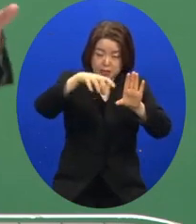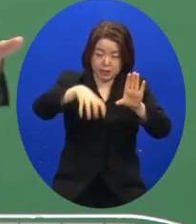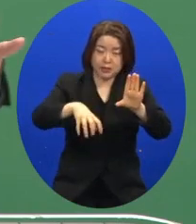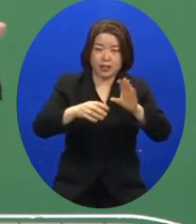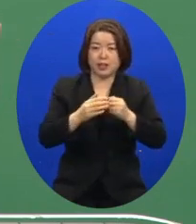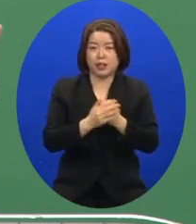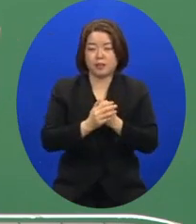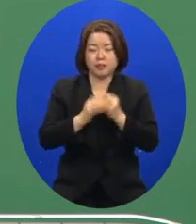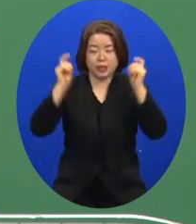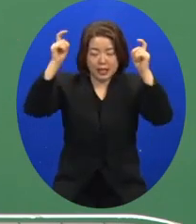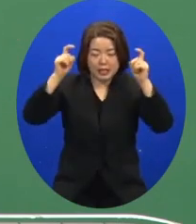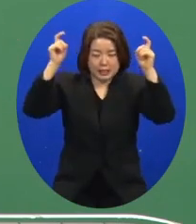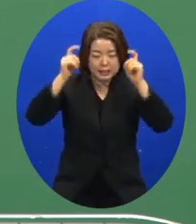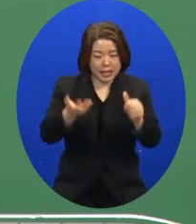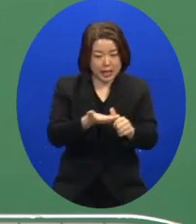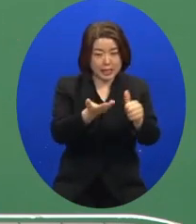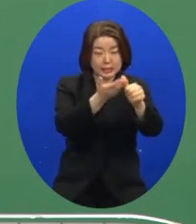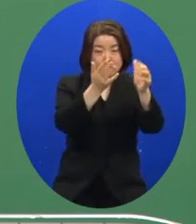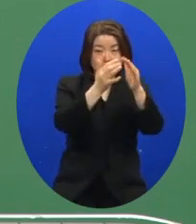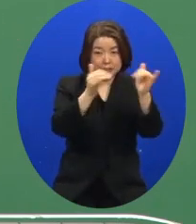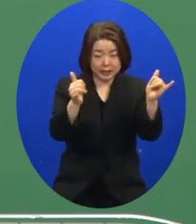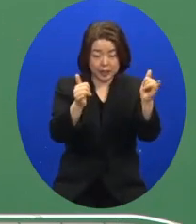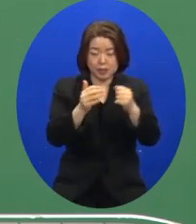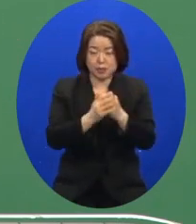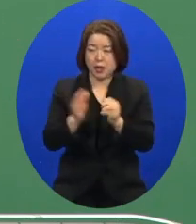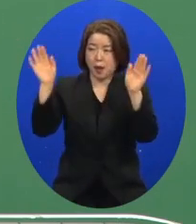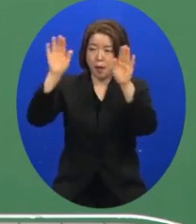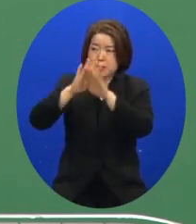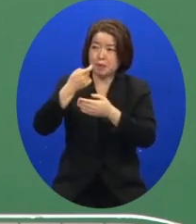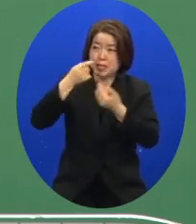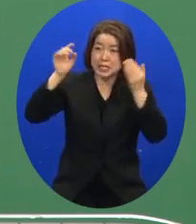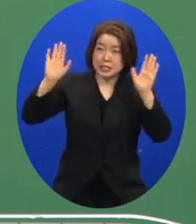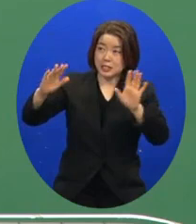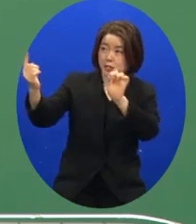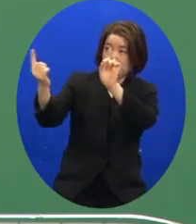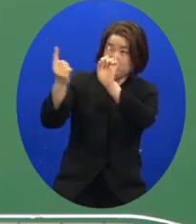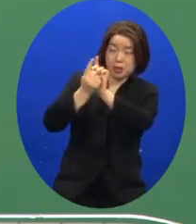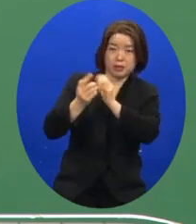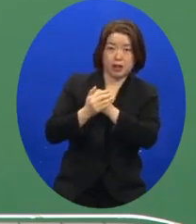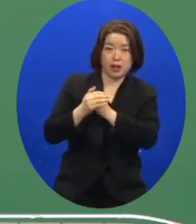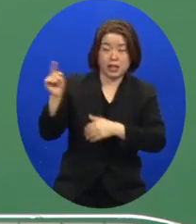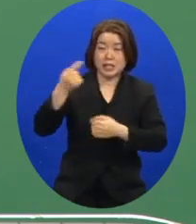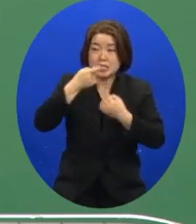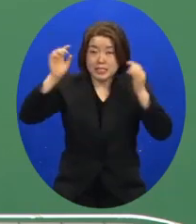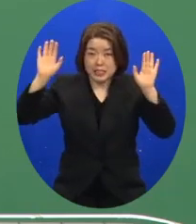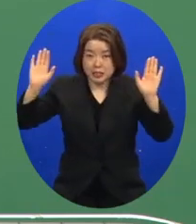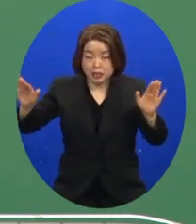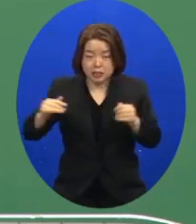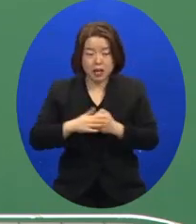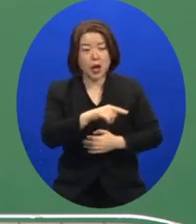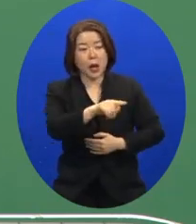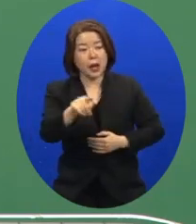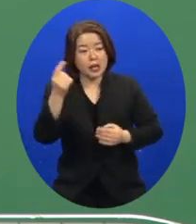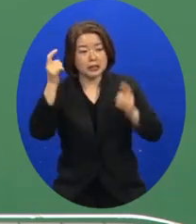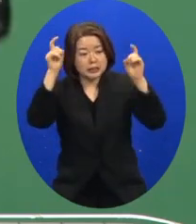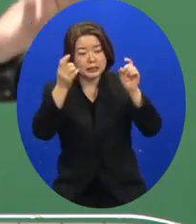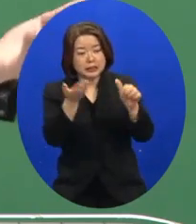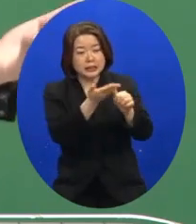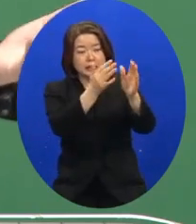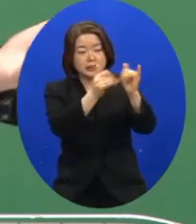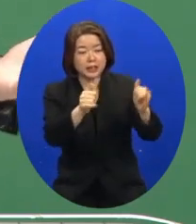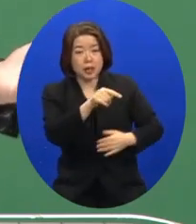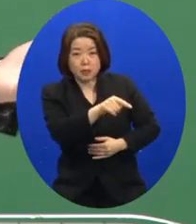지키는 목자들이 밤에 천사를 만났습니다. 그리고 그 천사가 그 목자들에게